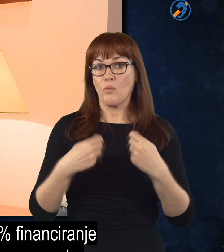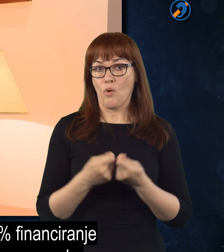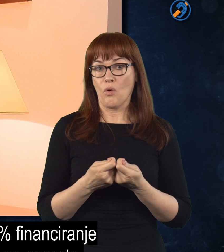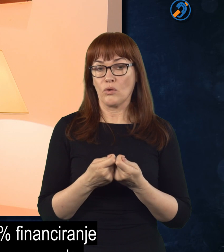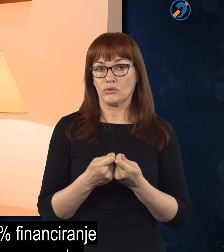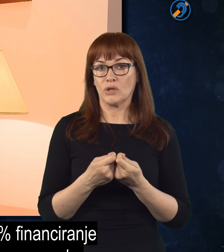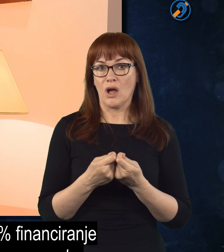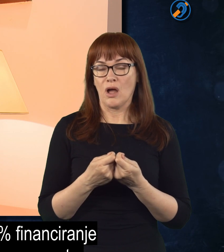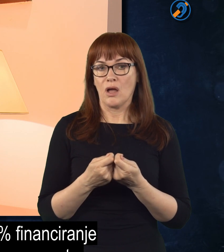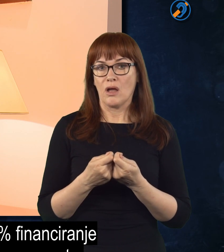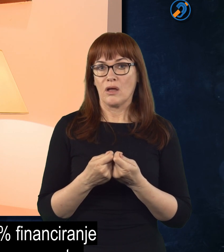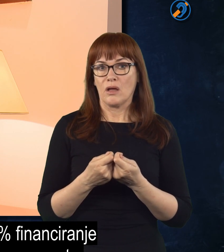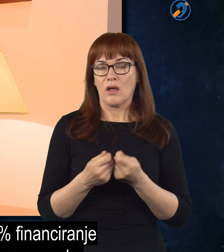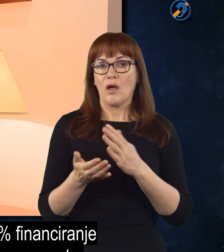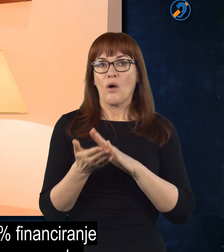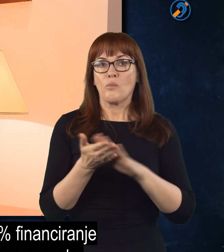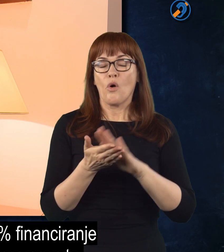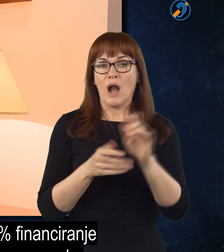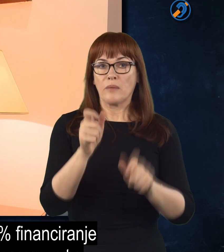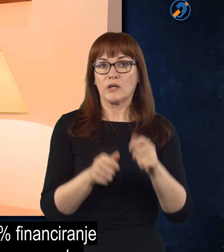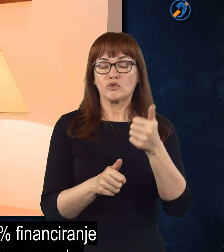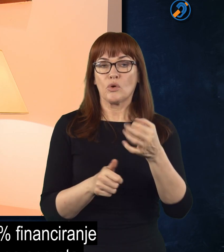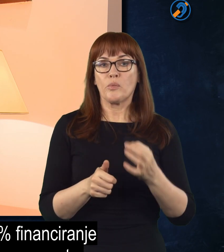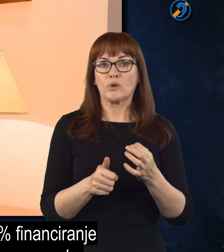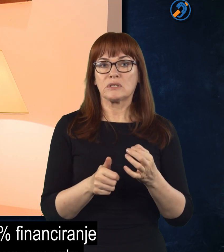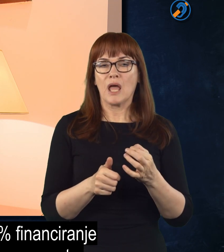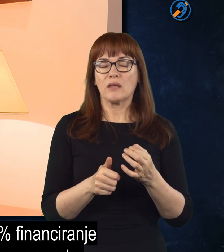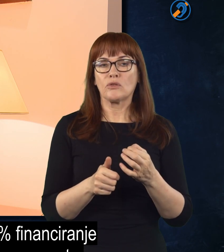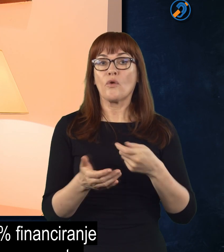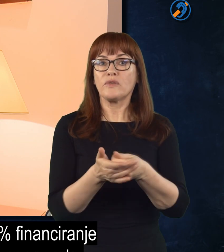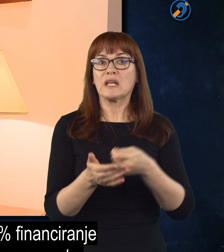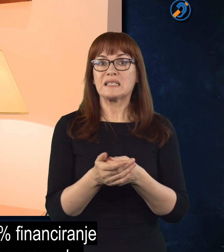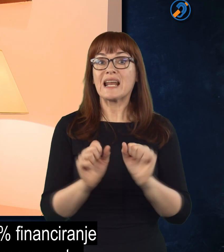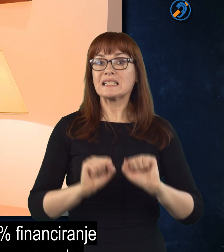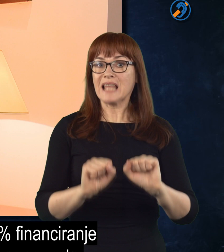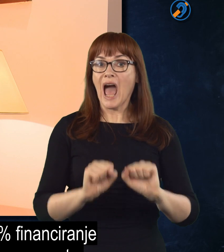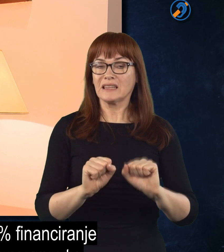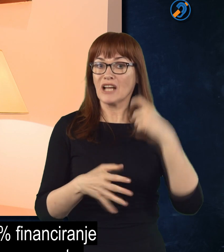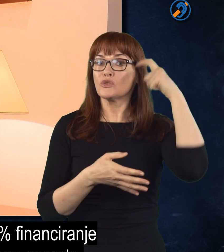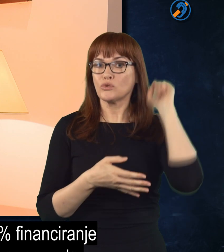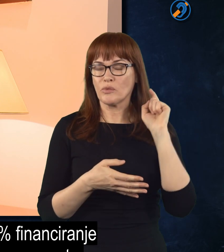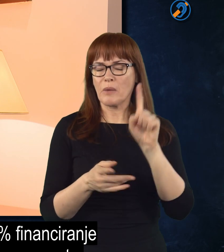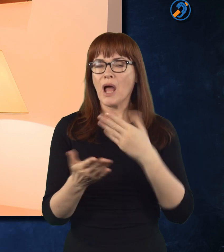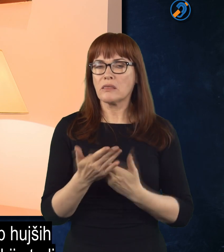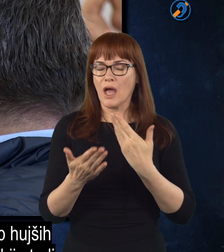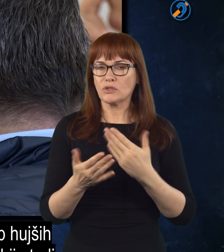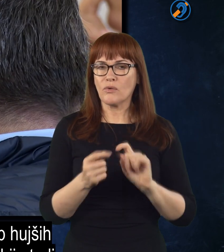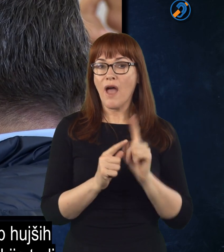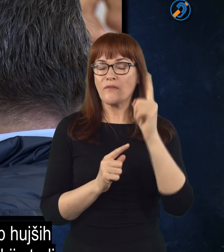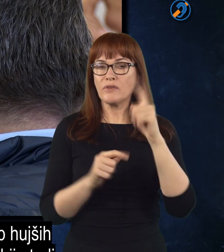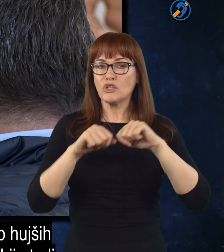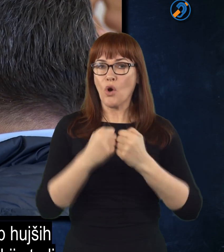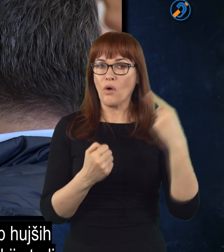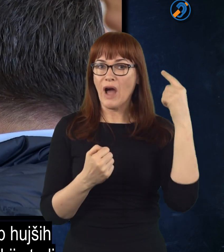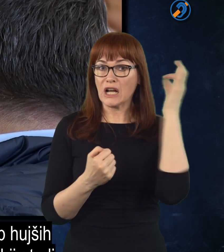Država omogoča naglušnim uporabnikom 100% financiranje standardnega slušnega aparata. Dejstvo pa je, da